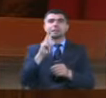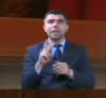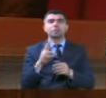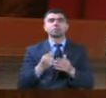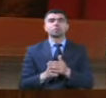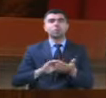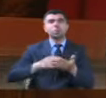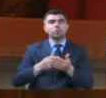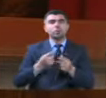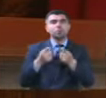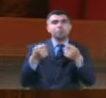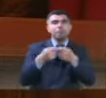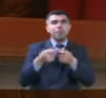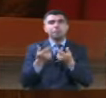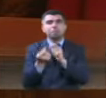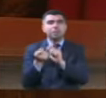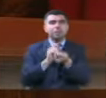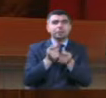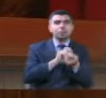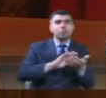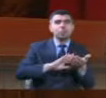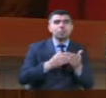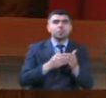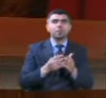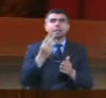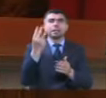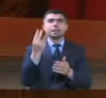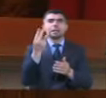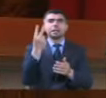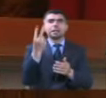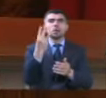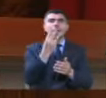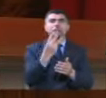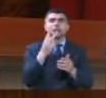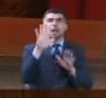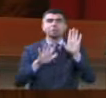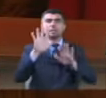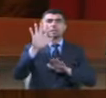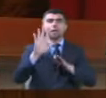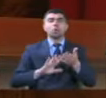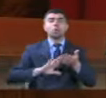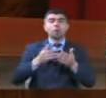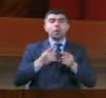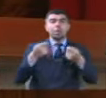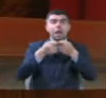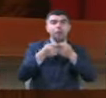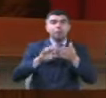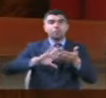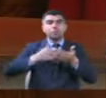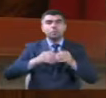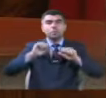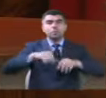السياسية، مشروع قانون تنظيمي رقم 3215 يقضي بتغيير وتتميم القانون التنظيمي رقم 2811 المتعلق